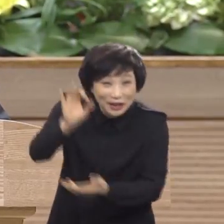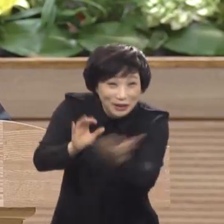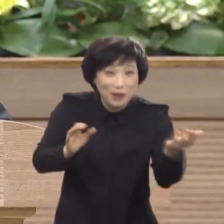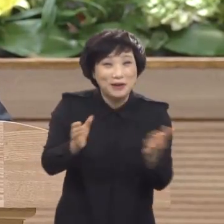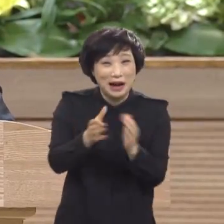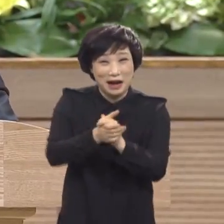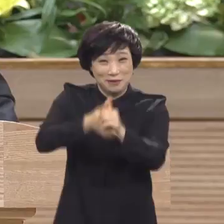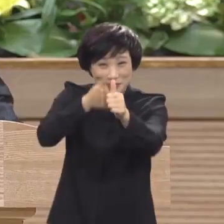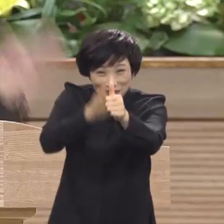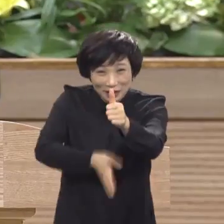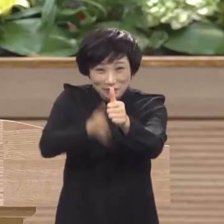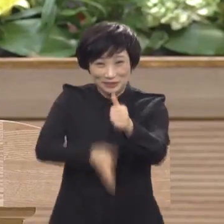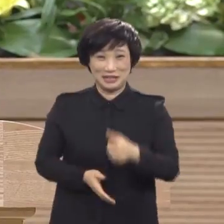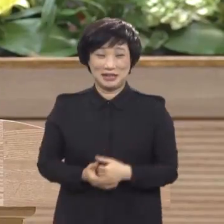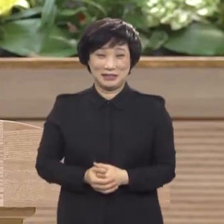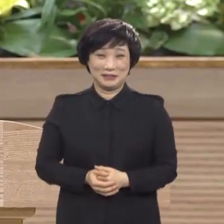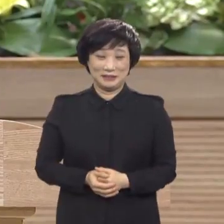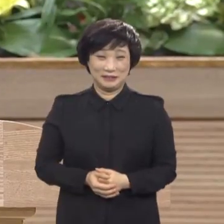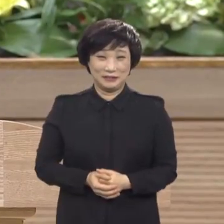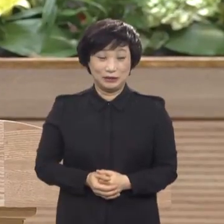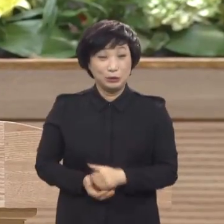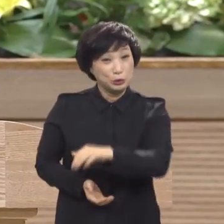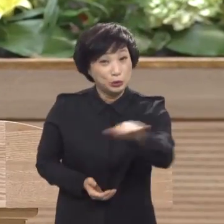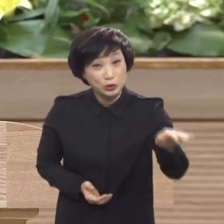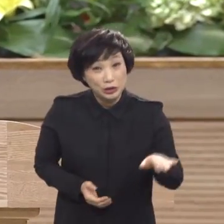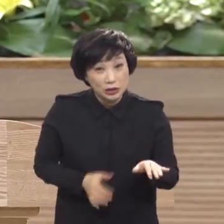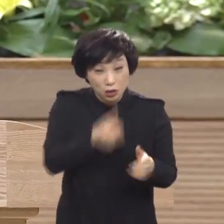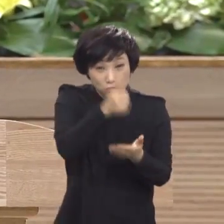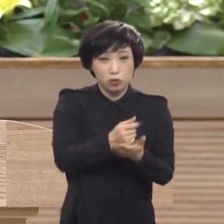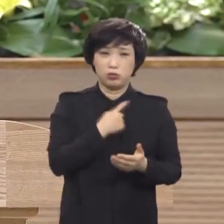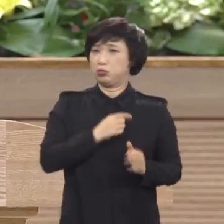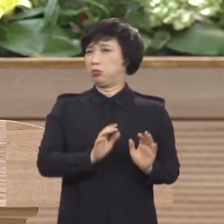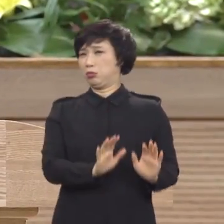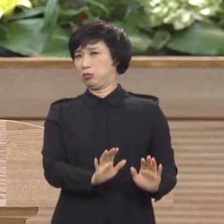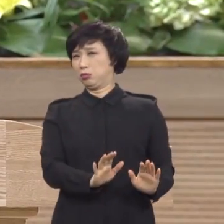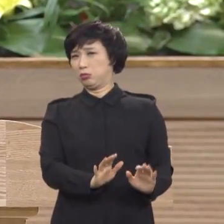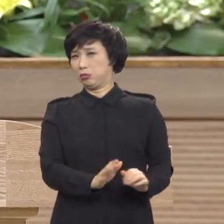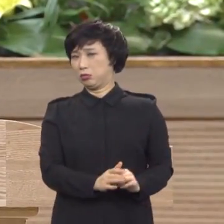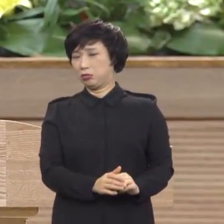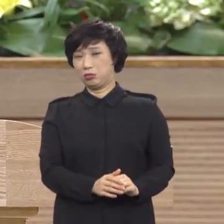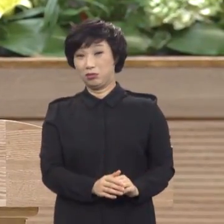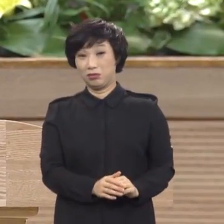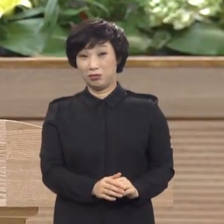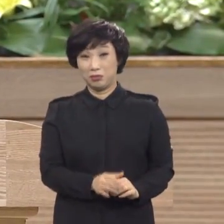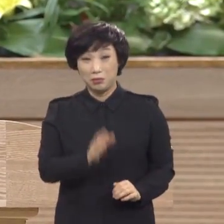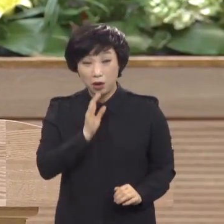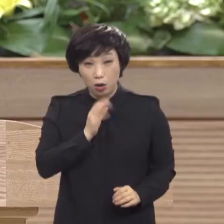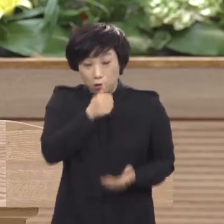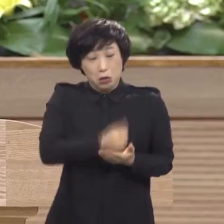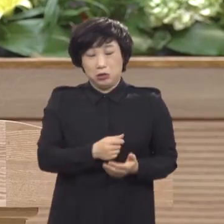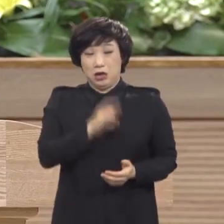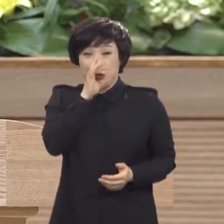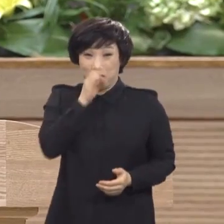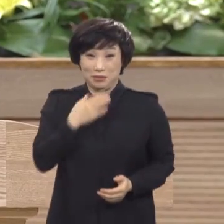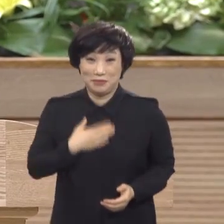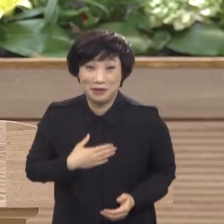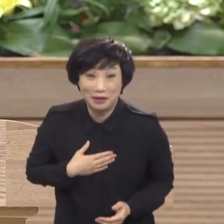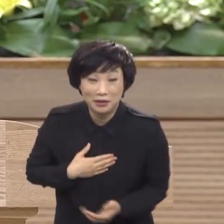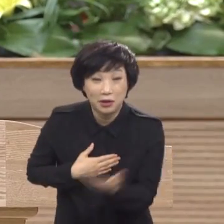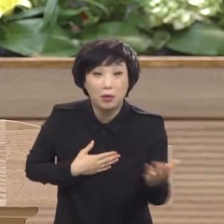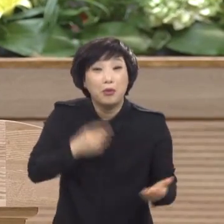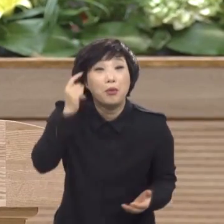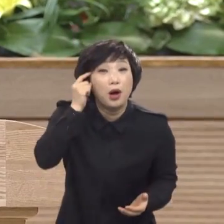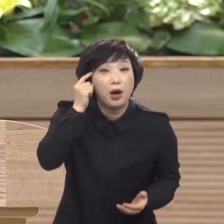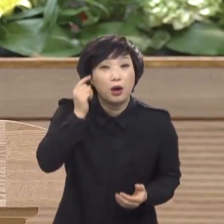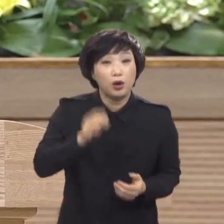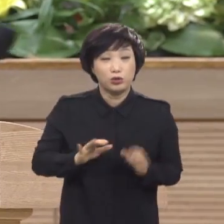합시다. 예. 그러니까 우리는 죄를 짓지 못한다는 거예요. 실수가 없다는 거예요.